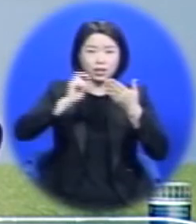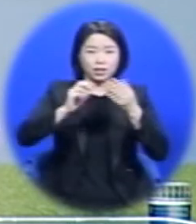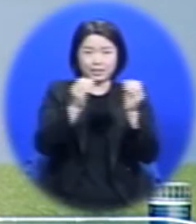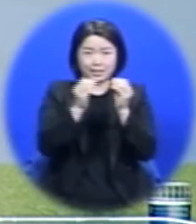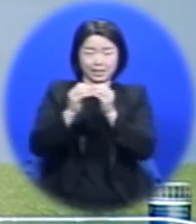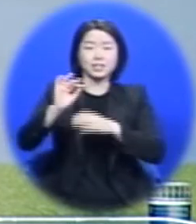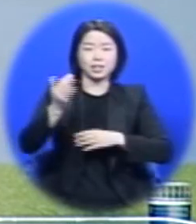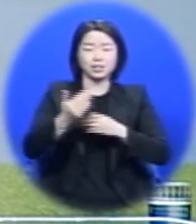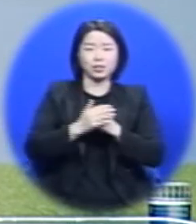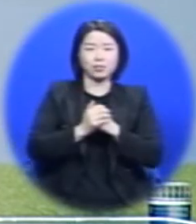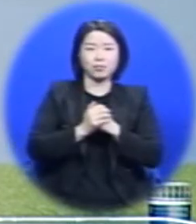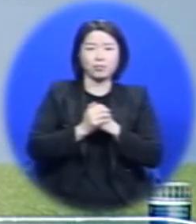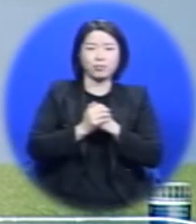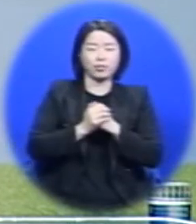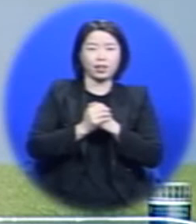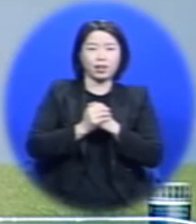가사가 됩니다.